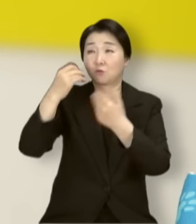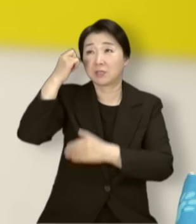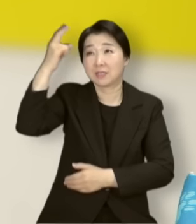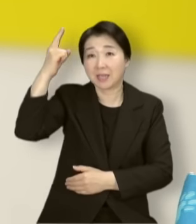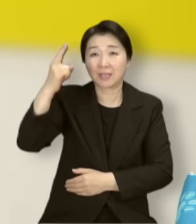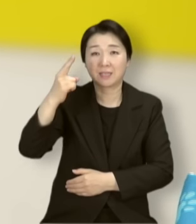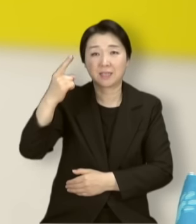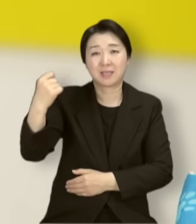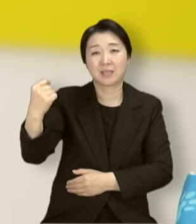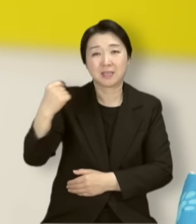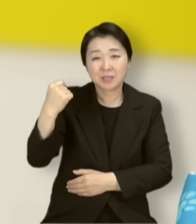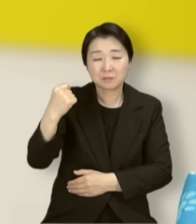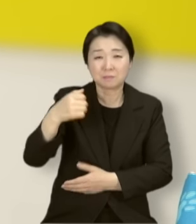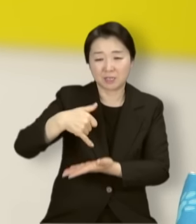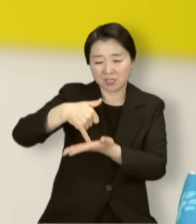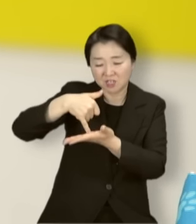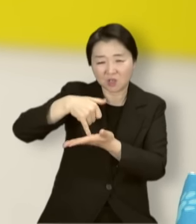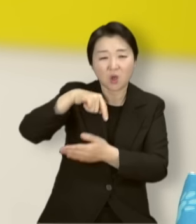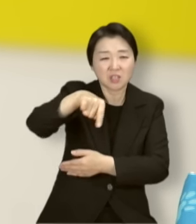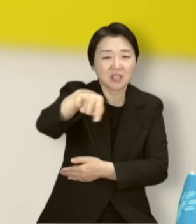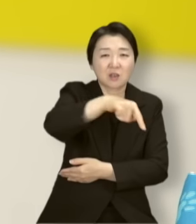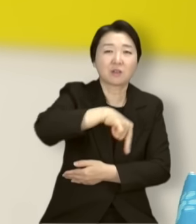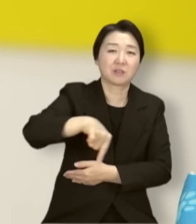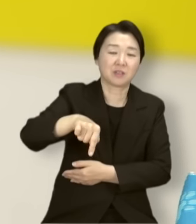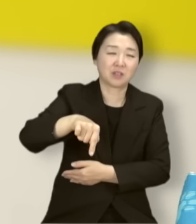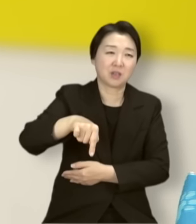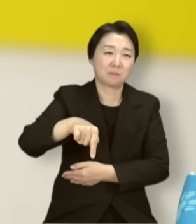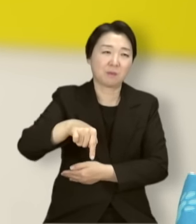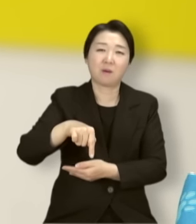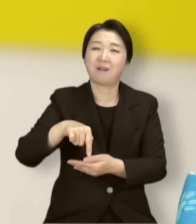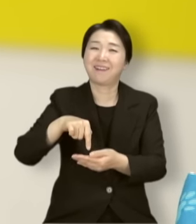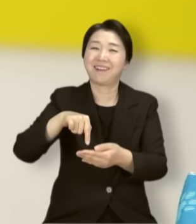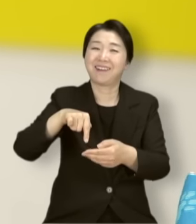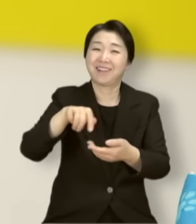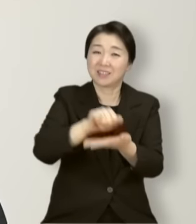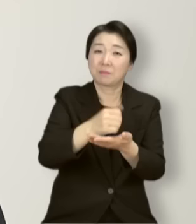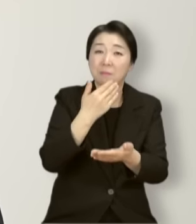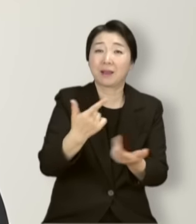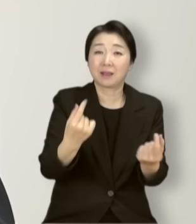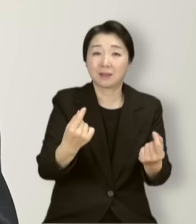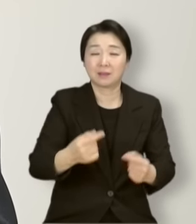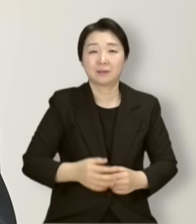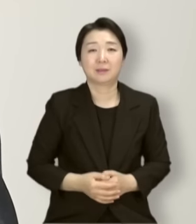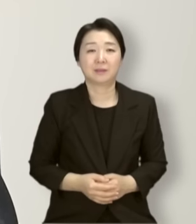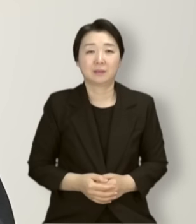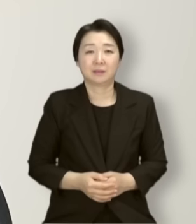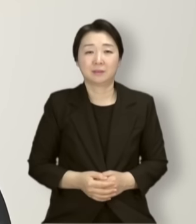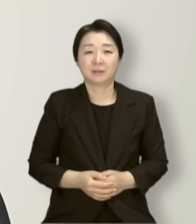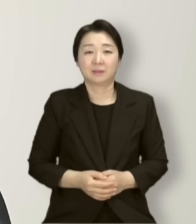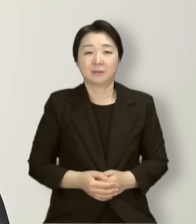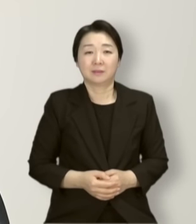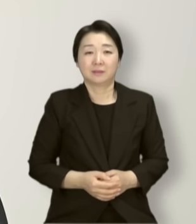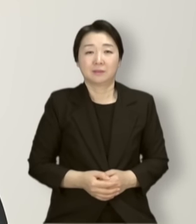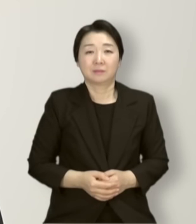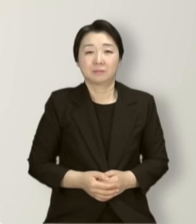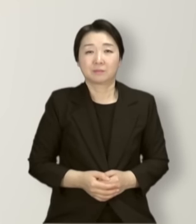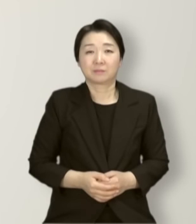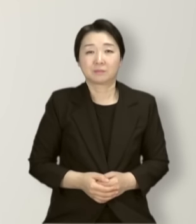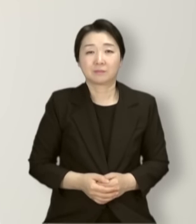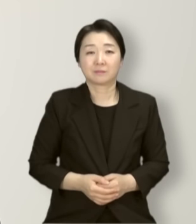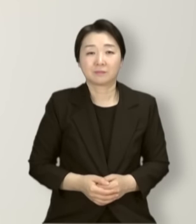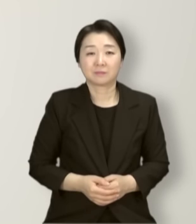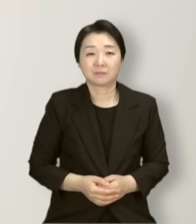이것이 그것들을 지배하는 거 아니겠습니까? 맞습니다. 예, 예. 가장 중요한 그렇습니다. 거죠. 얼마 전에 우리